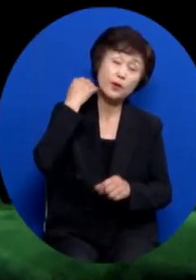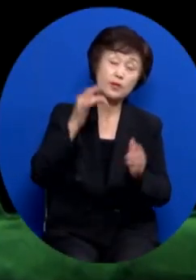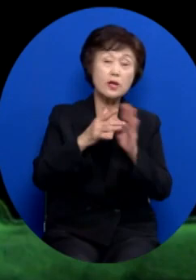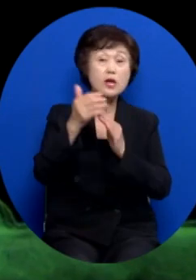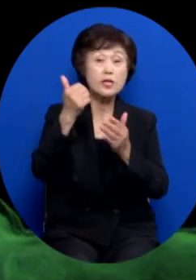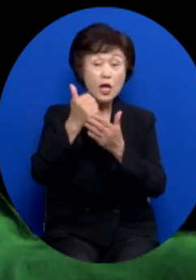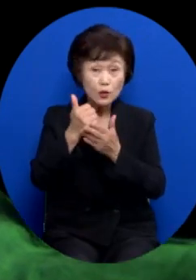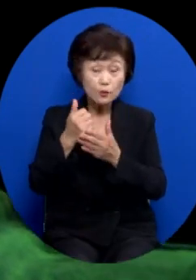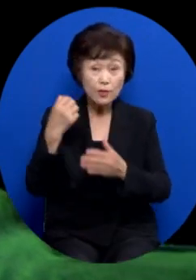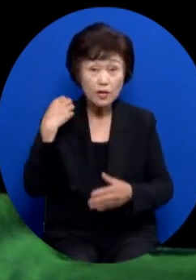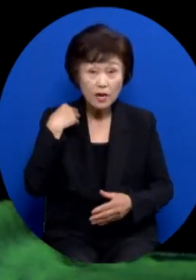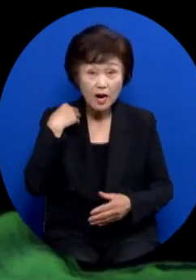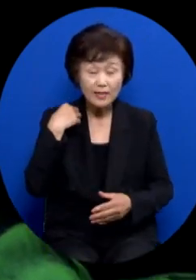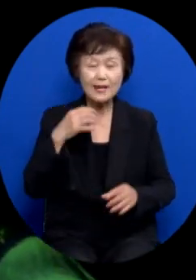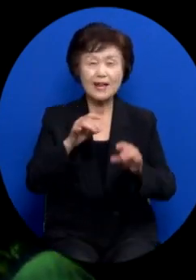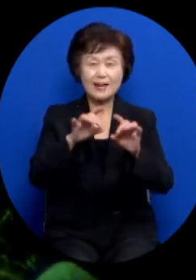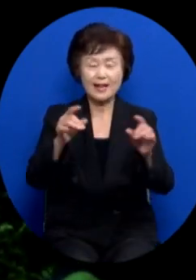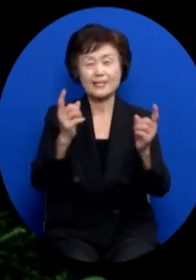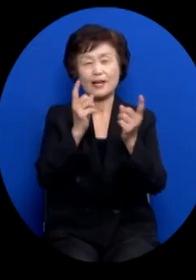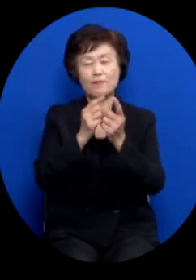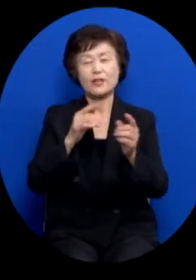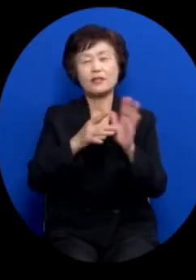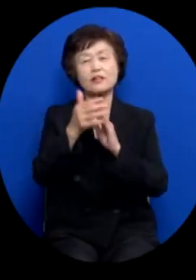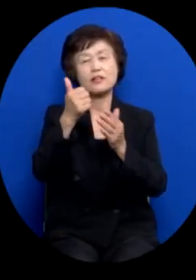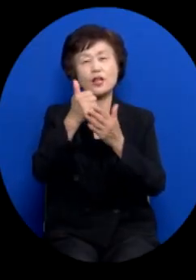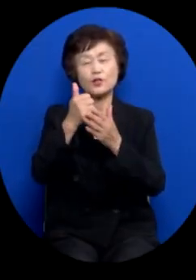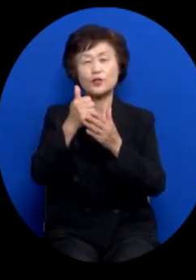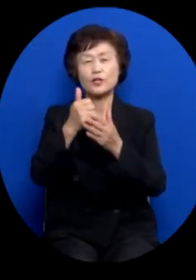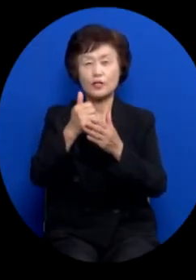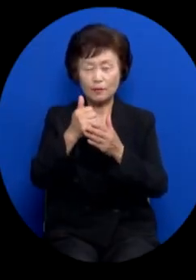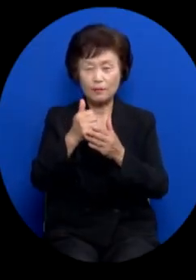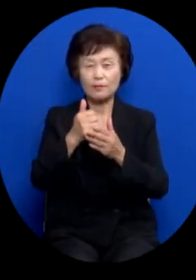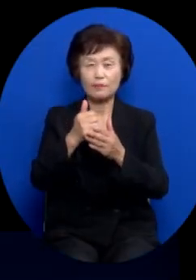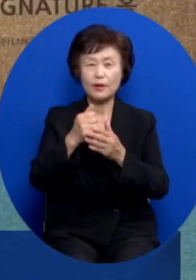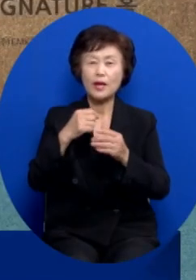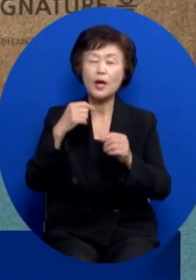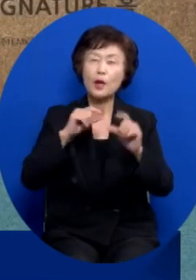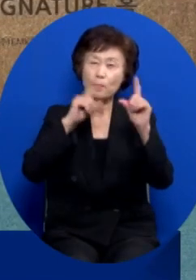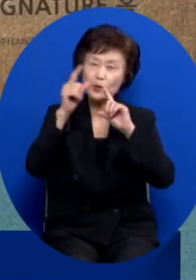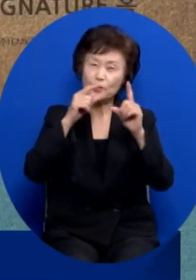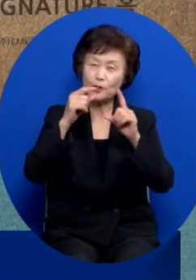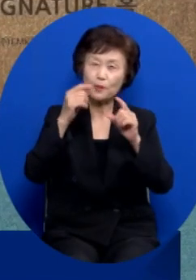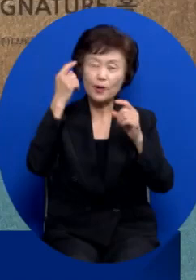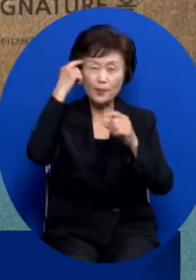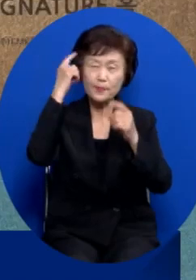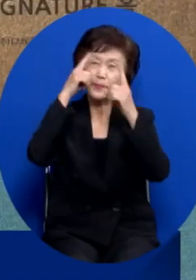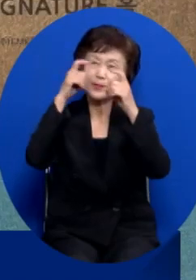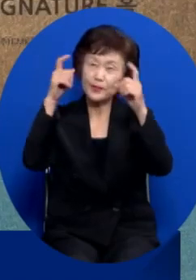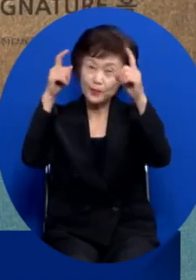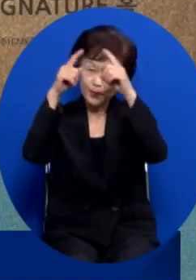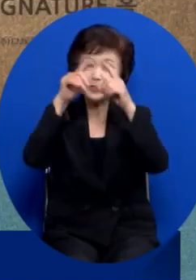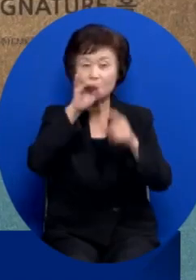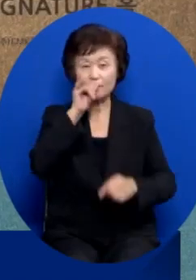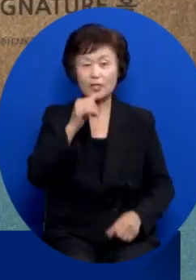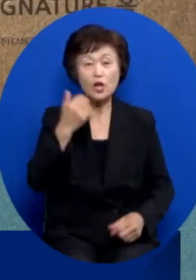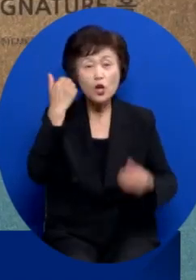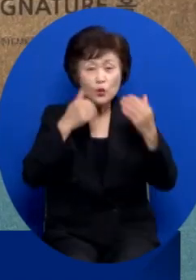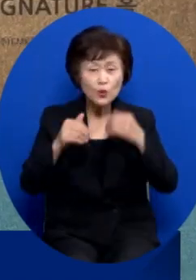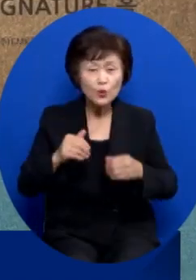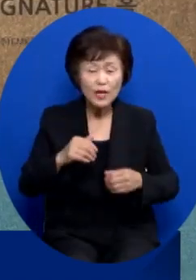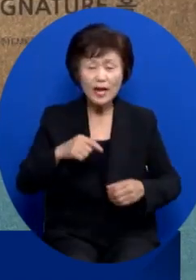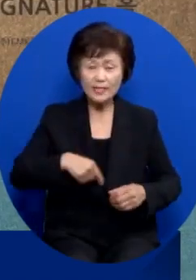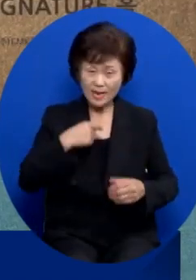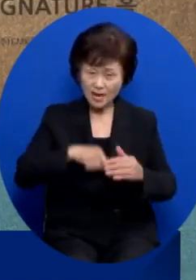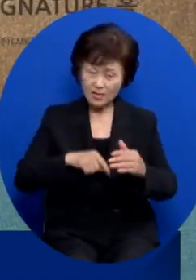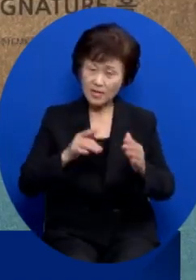역할은 각자가 만난 예수의 모습을 투영합니다. 누구나 자기 안에 있는 예수님이 계시기 때문에 형체는 빛과